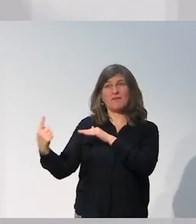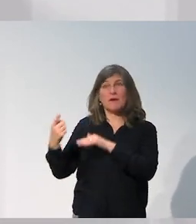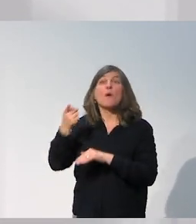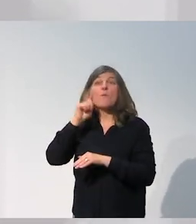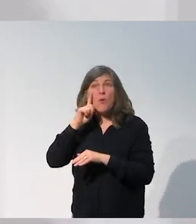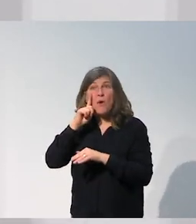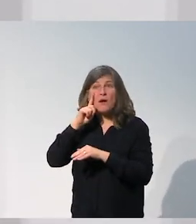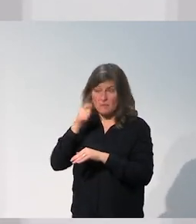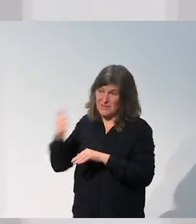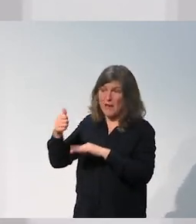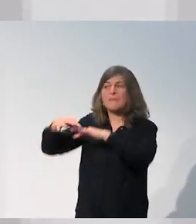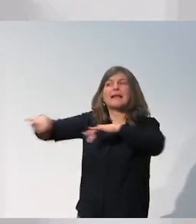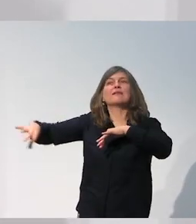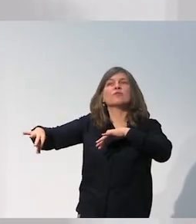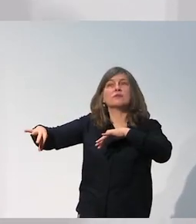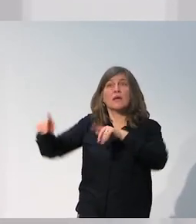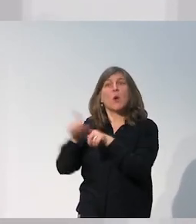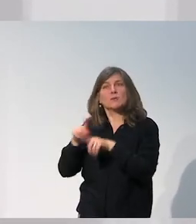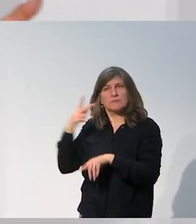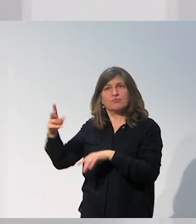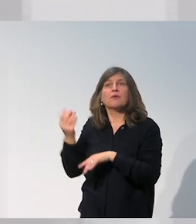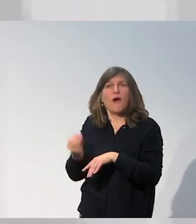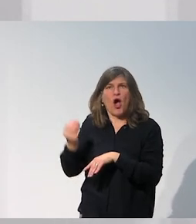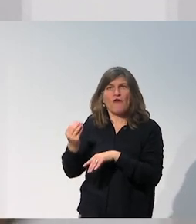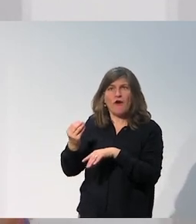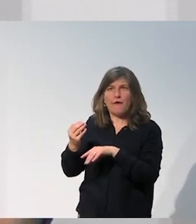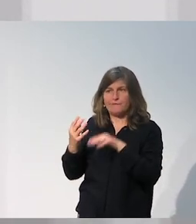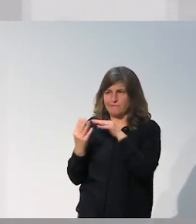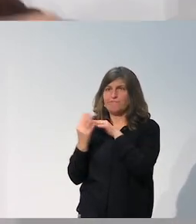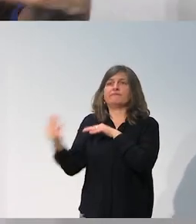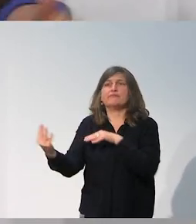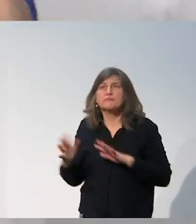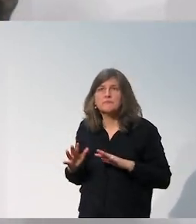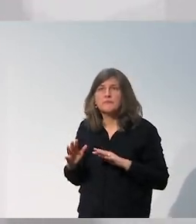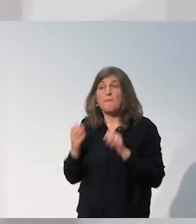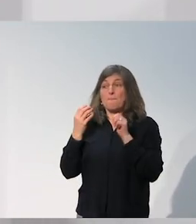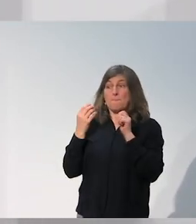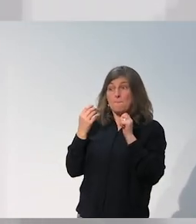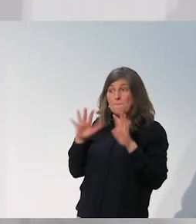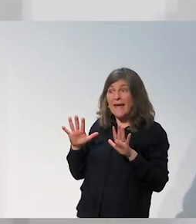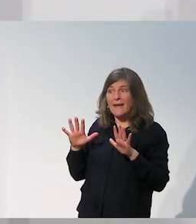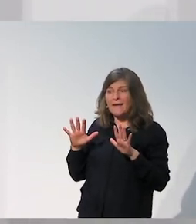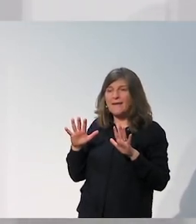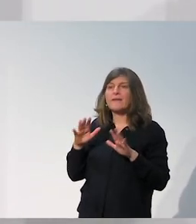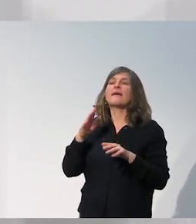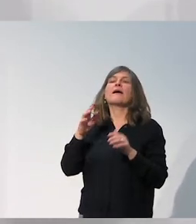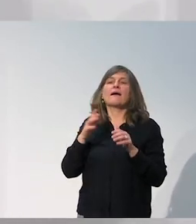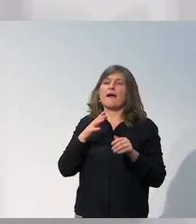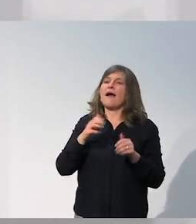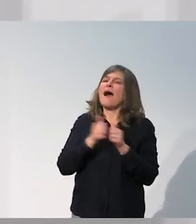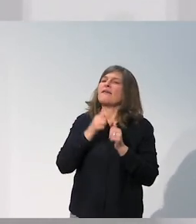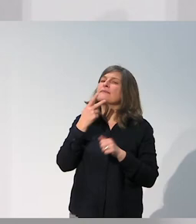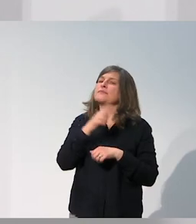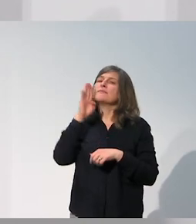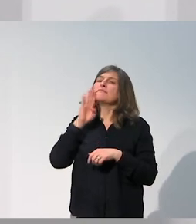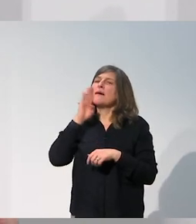Voilà, hein. Et ses enfants aussi sont mis au banc. Et en effet, vous avez tout à fait raison de souligner qu'à la faveur de la conversation de sa mère, elle comprend que